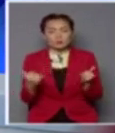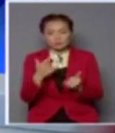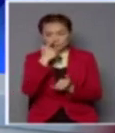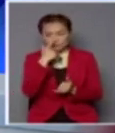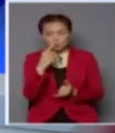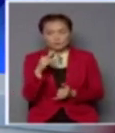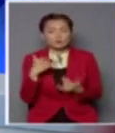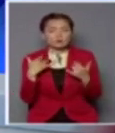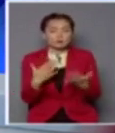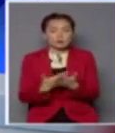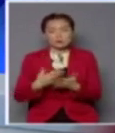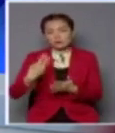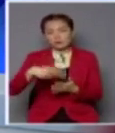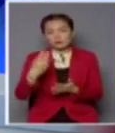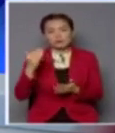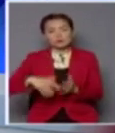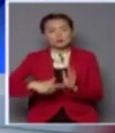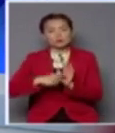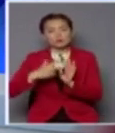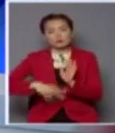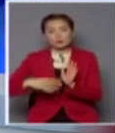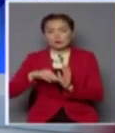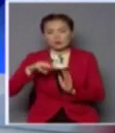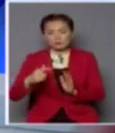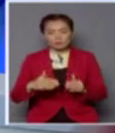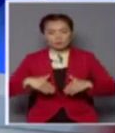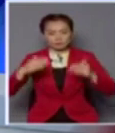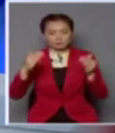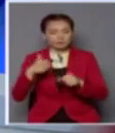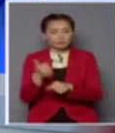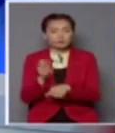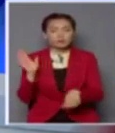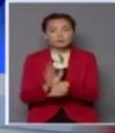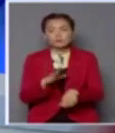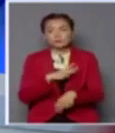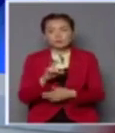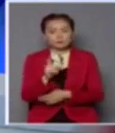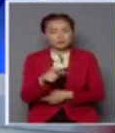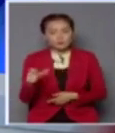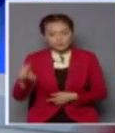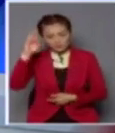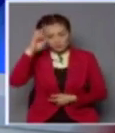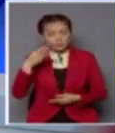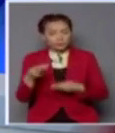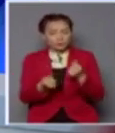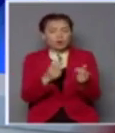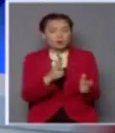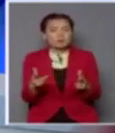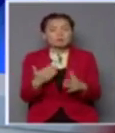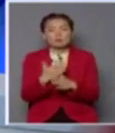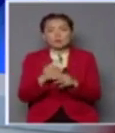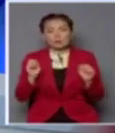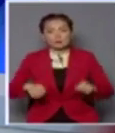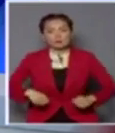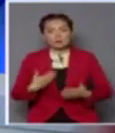бастап мұқтаждық шегі 20 789 тенгеге өсті. Елбасының тапсырмасынан соң жанданған мемлекеттік төлем кімге беріледі?